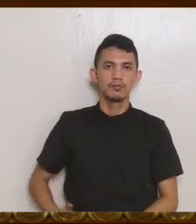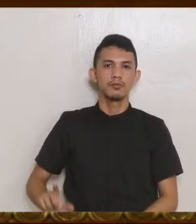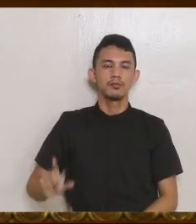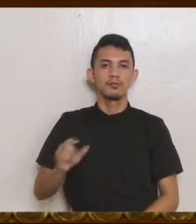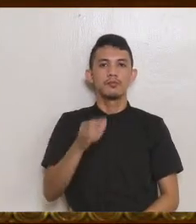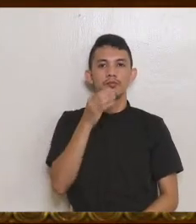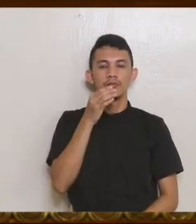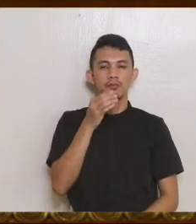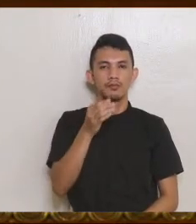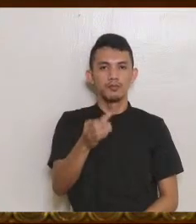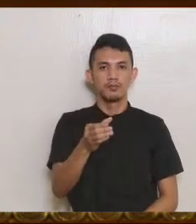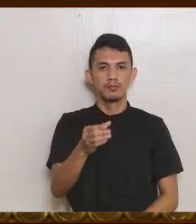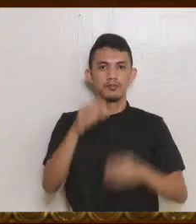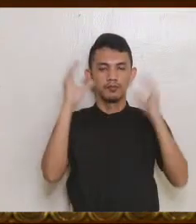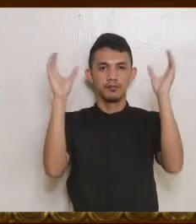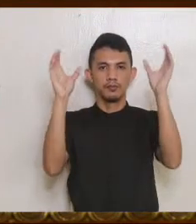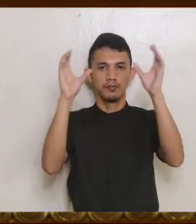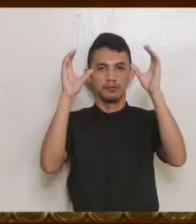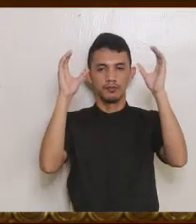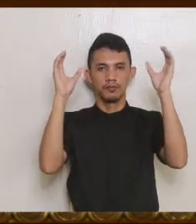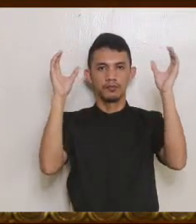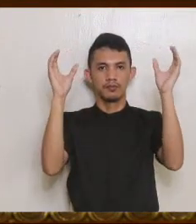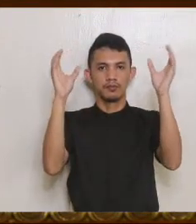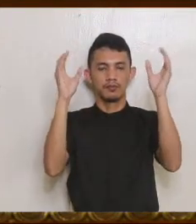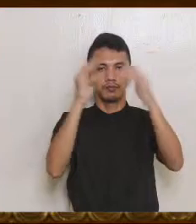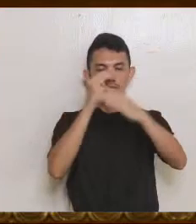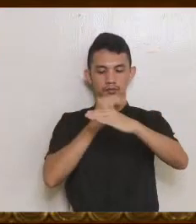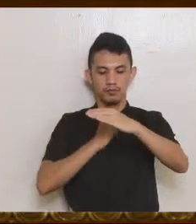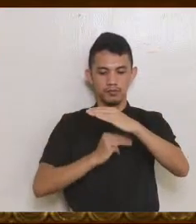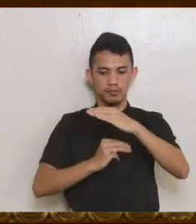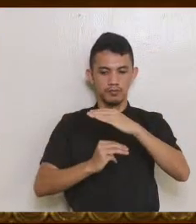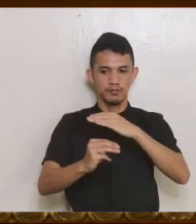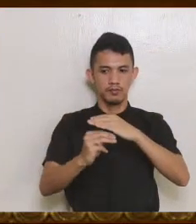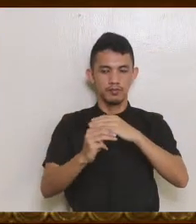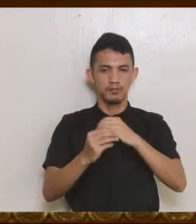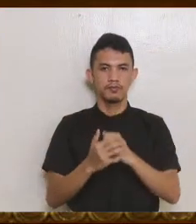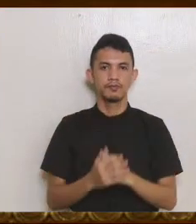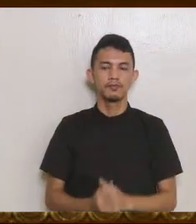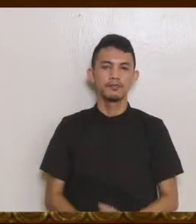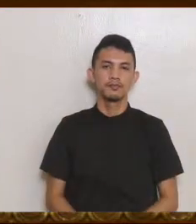misugo kanamo pagsaulog ni ining mga misteryo.